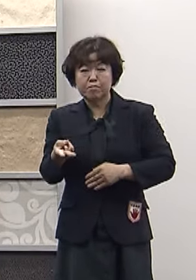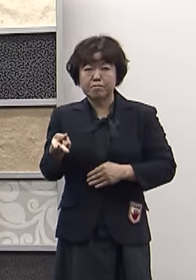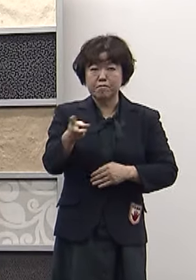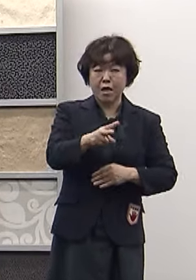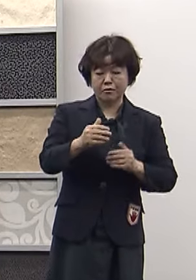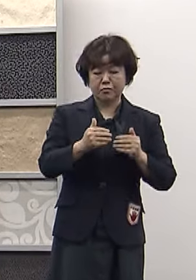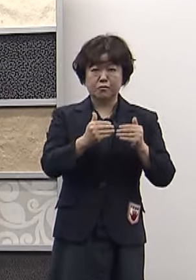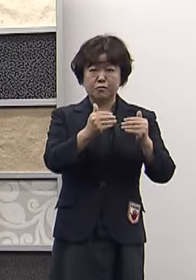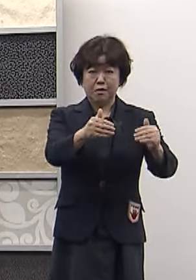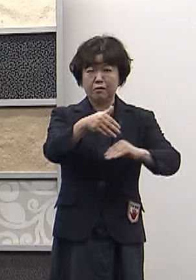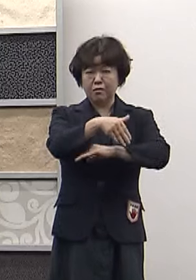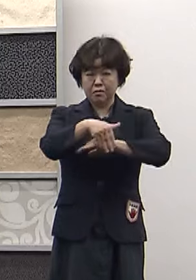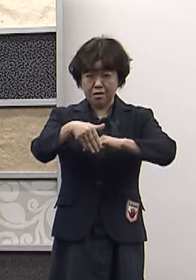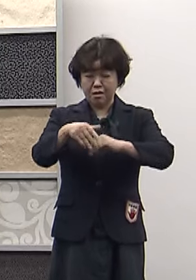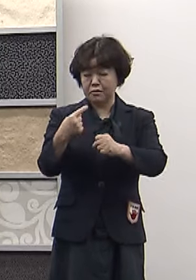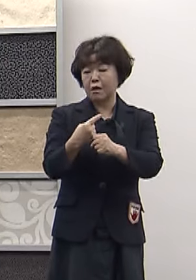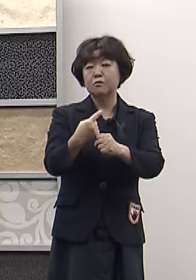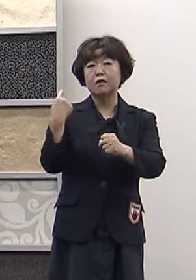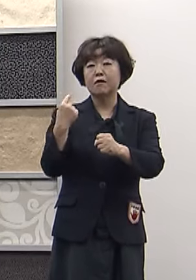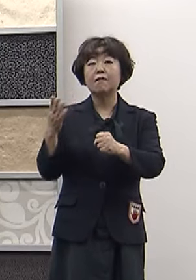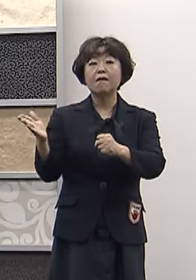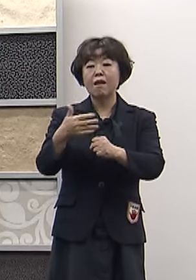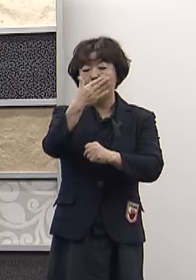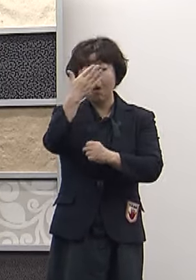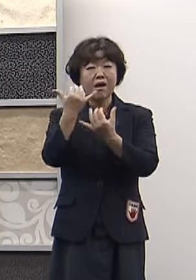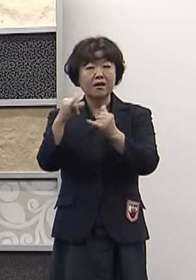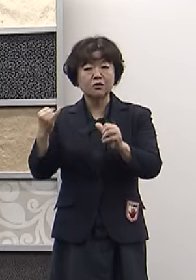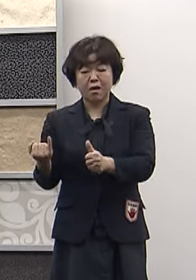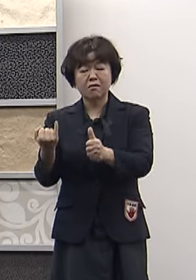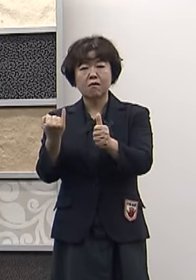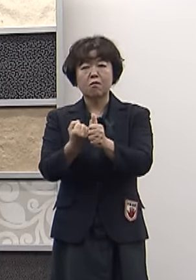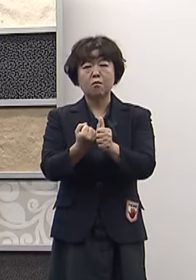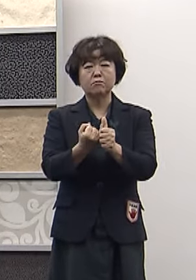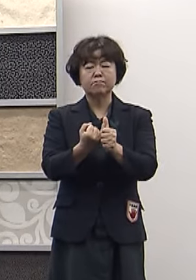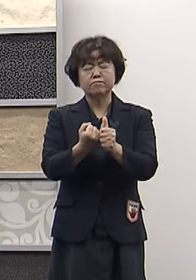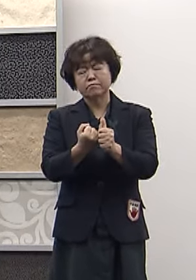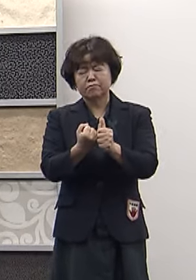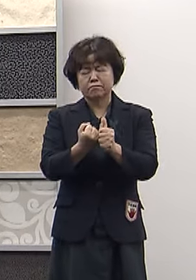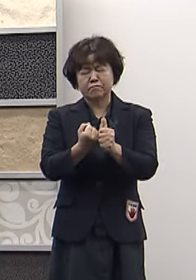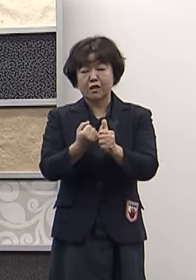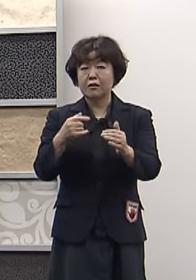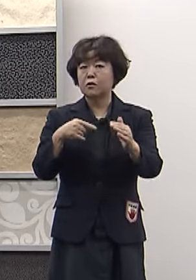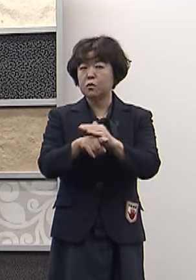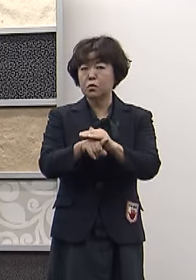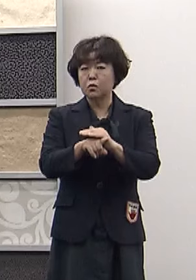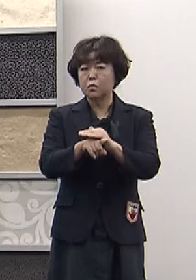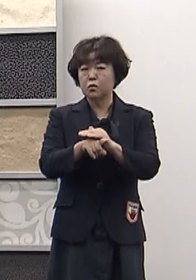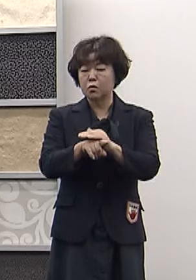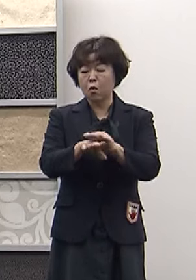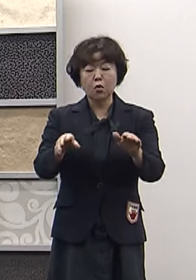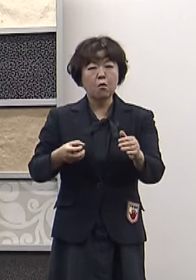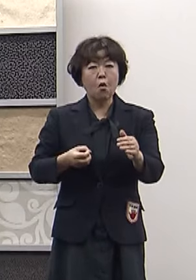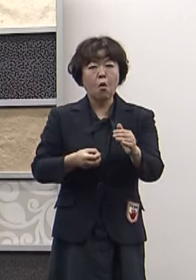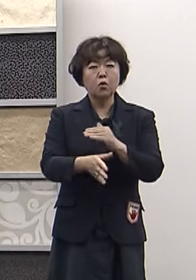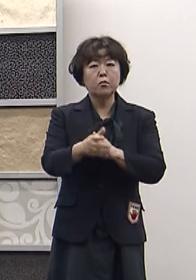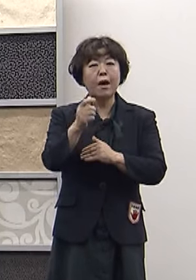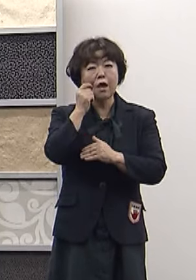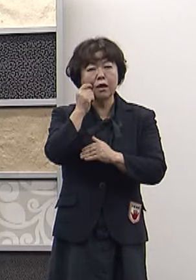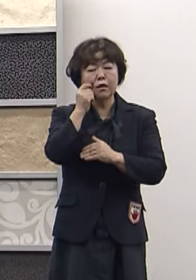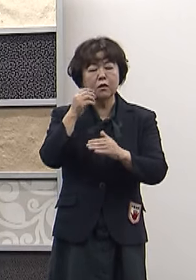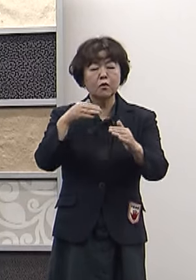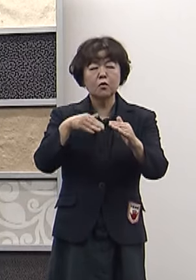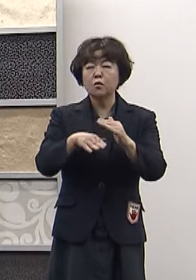。昨年度から若者が結婚をためらう理由や子どもを産まない、あるいは産めない要因などにつきま